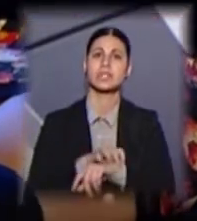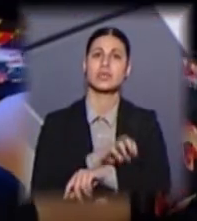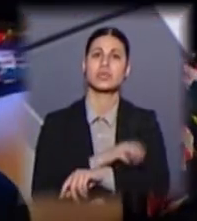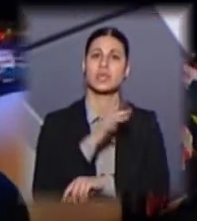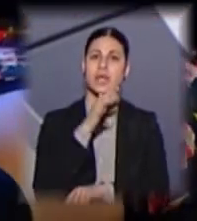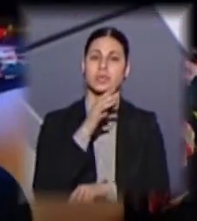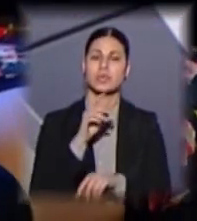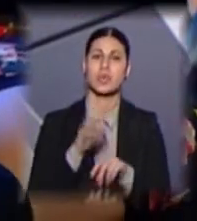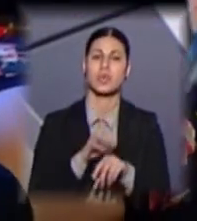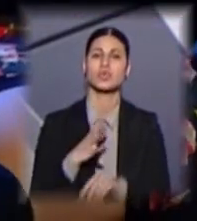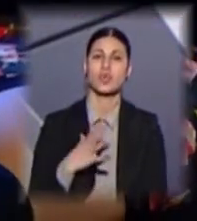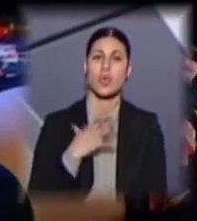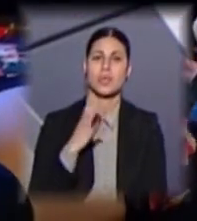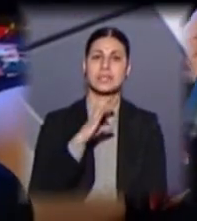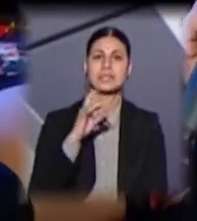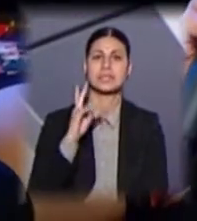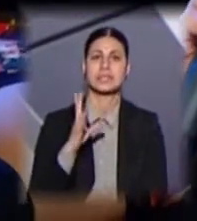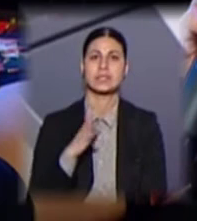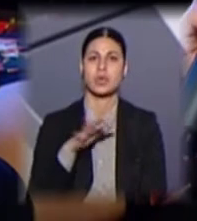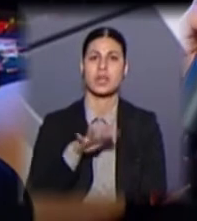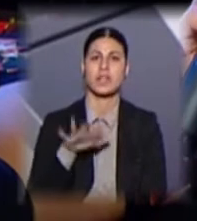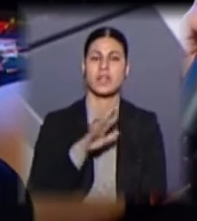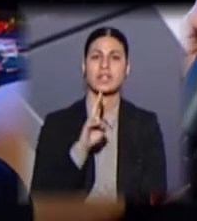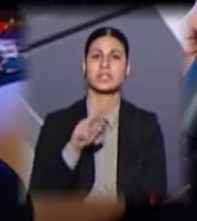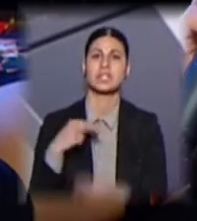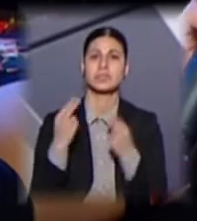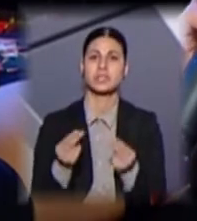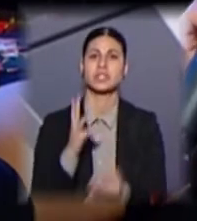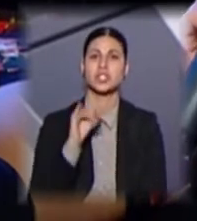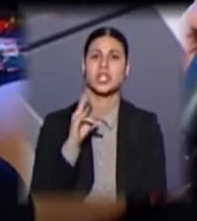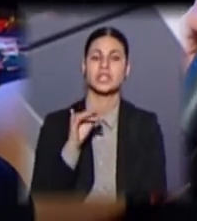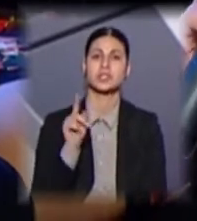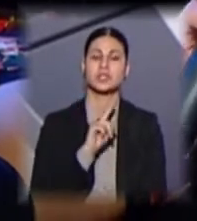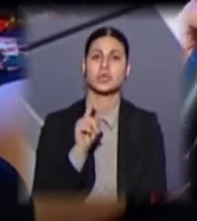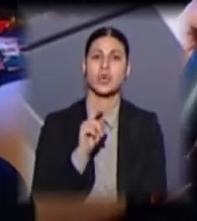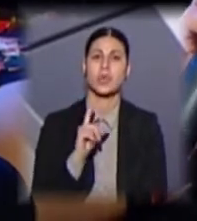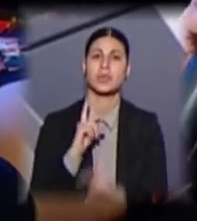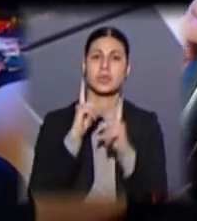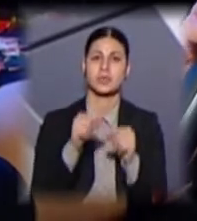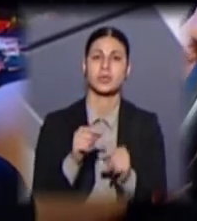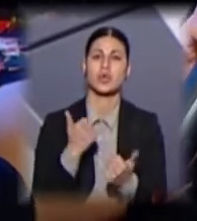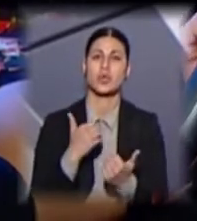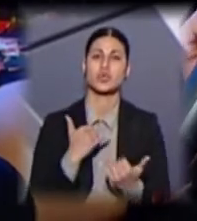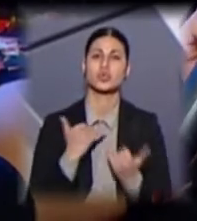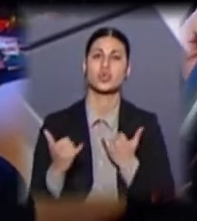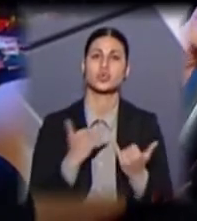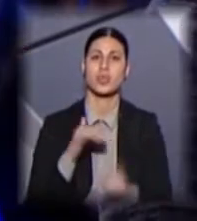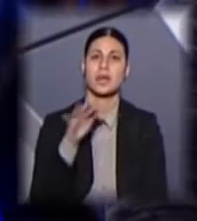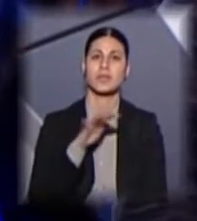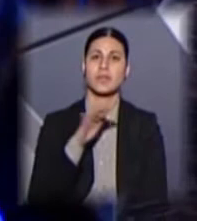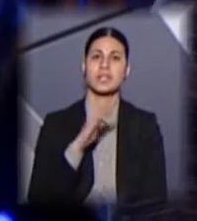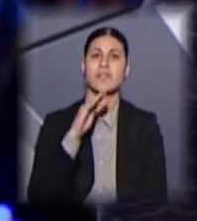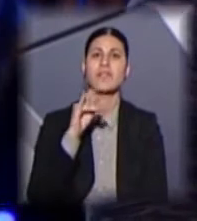კავშირის ყოფილი საბჭოთა კავშირის ქვეყანა, რომელსაც მიეცა შანსი, რომ წარდგეს როგორც სტუმარი ქვეყანა ფრანკფურტის